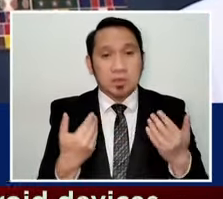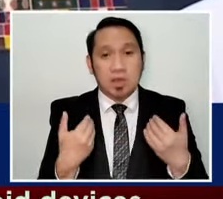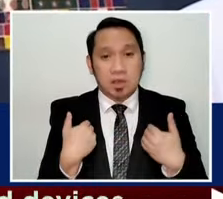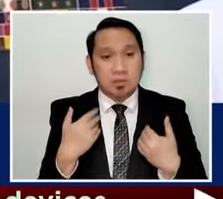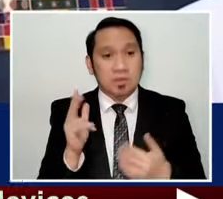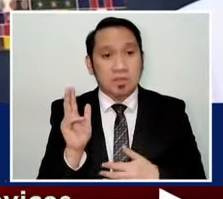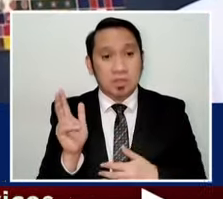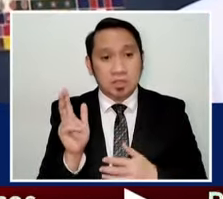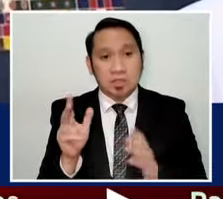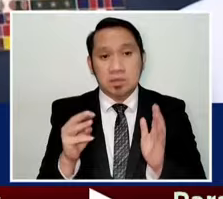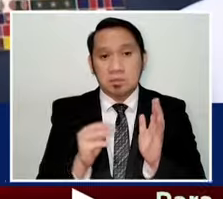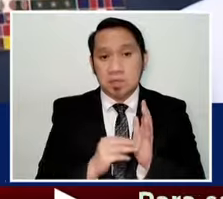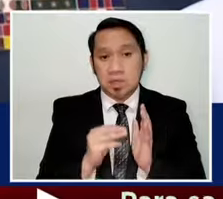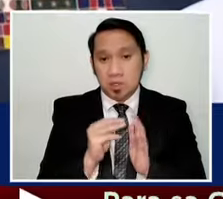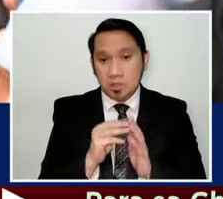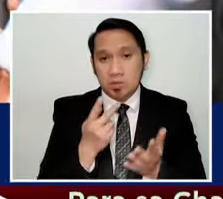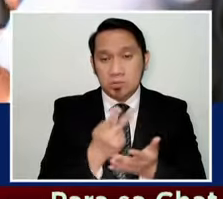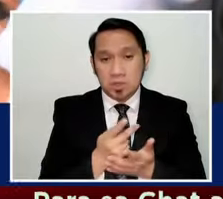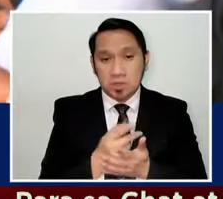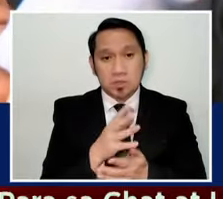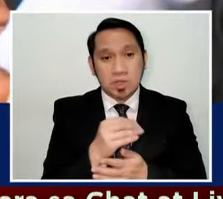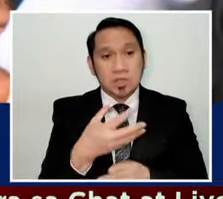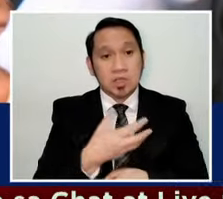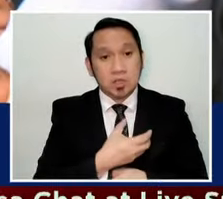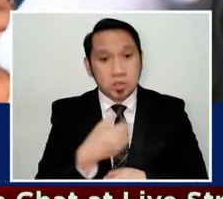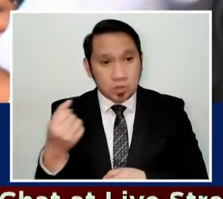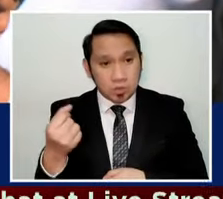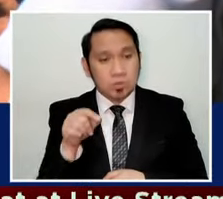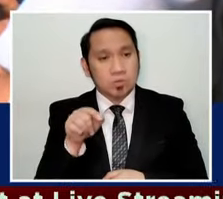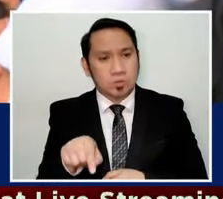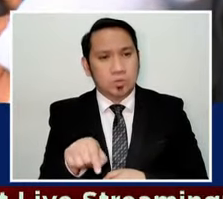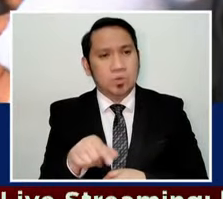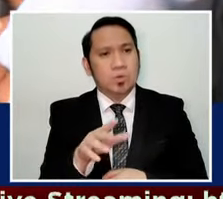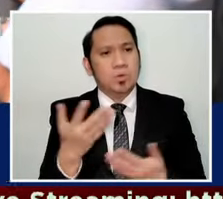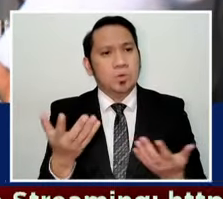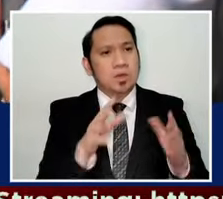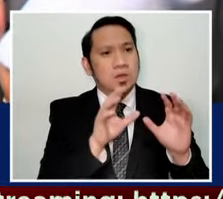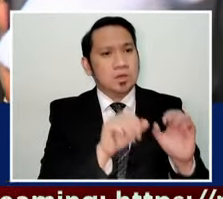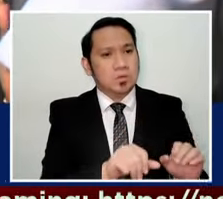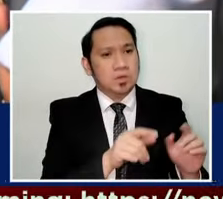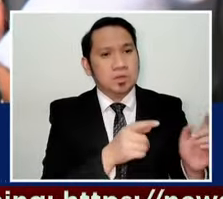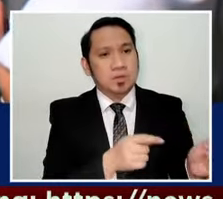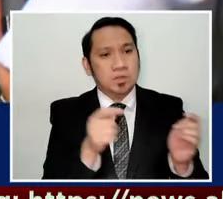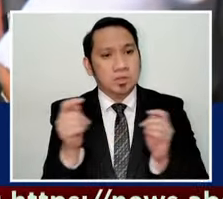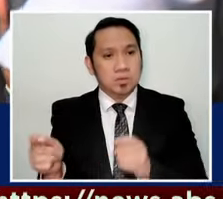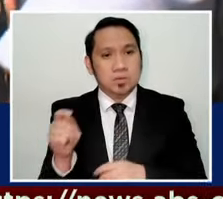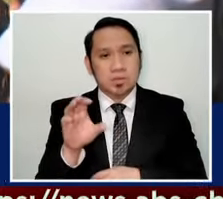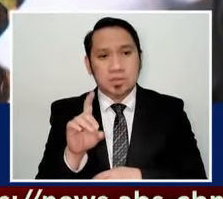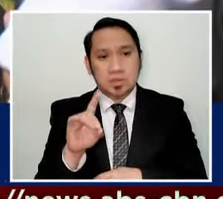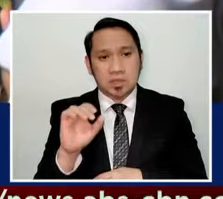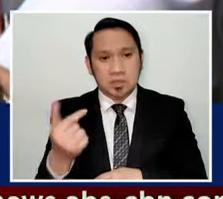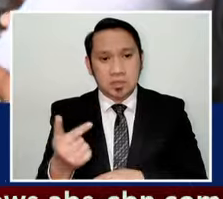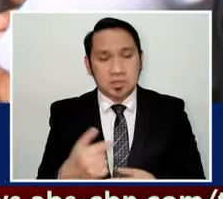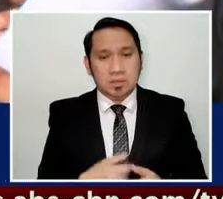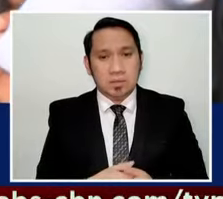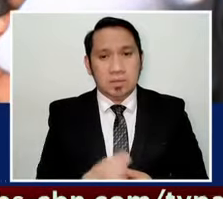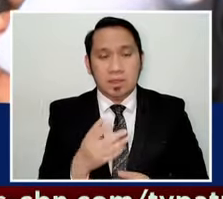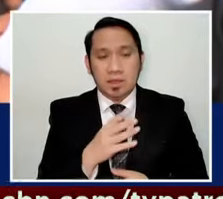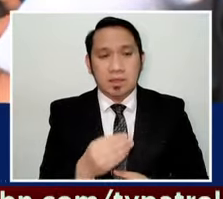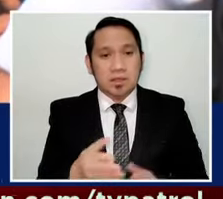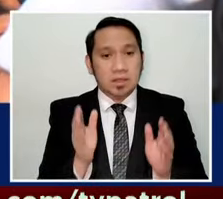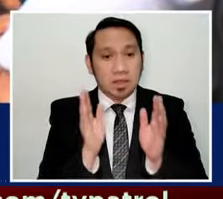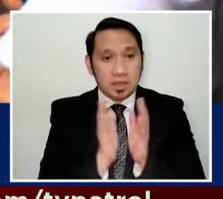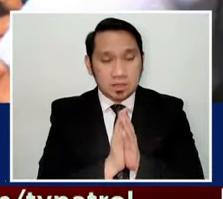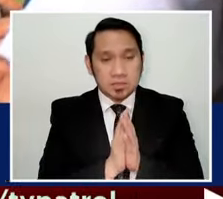piso at kinuha rin ang mga pulis, dinala ang mga hinuli sa tanggapan ng CIDG-NCR at hiningan pa